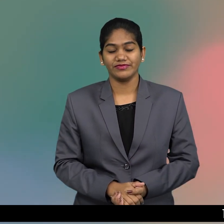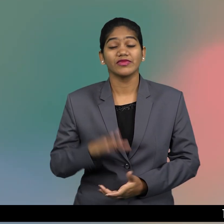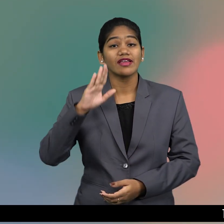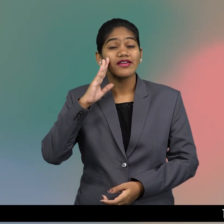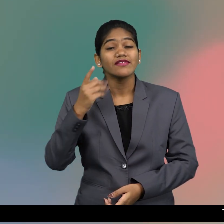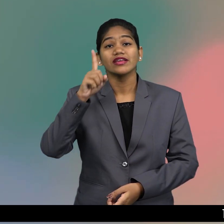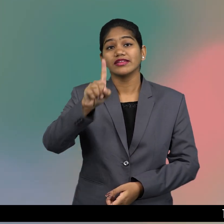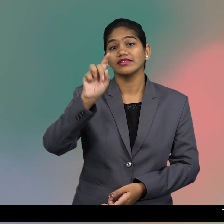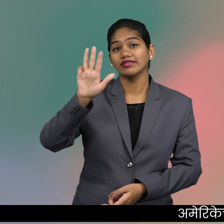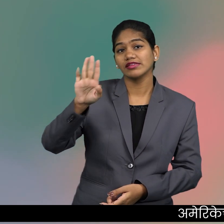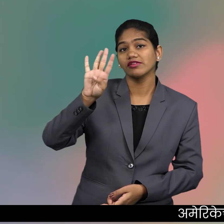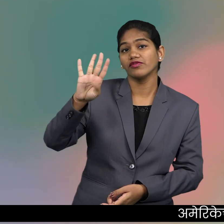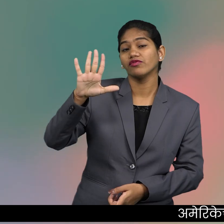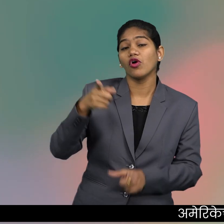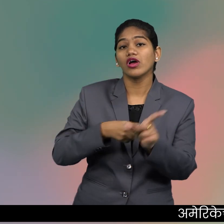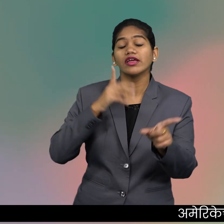1945 मध्ये